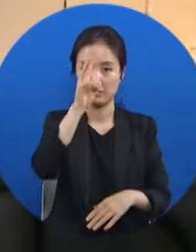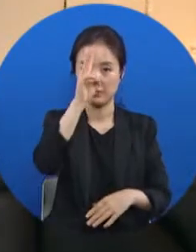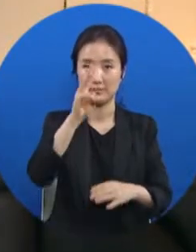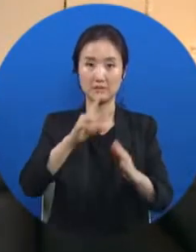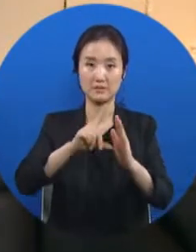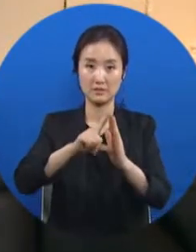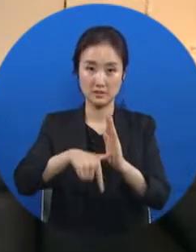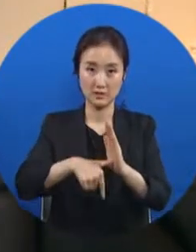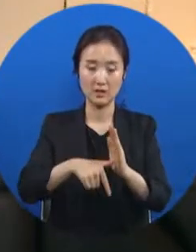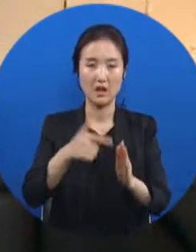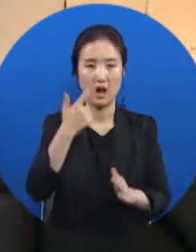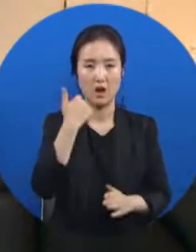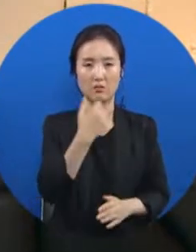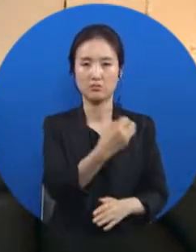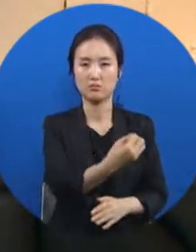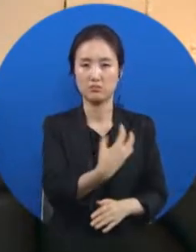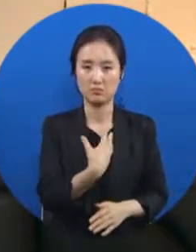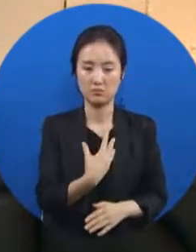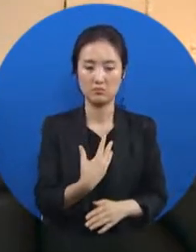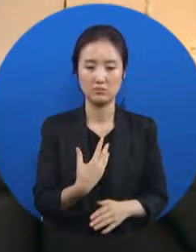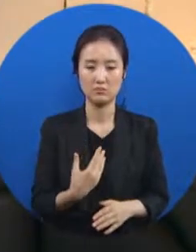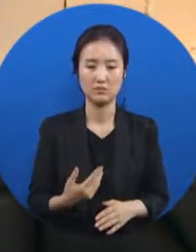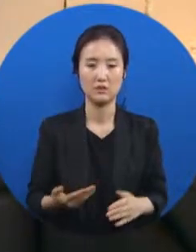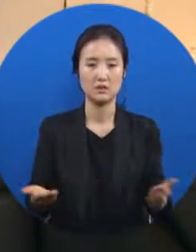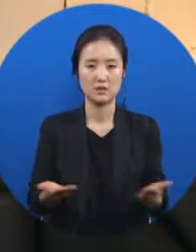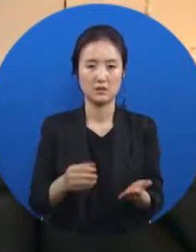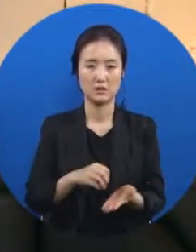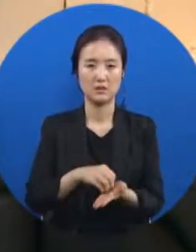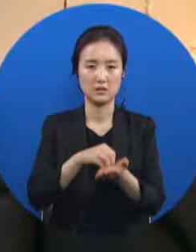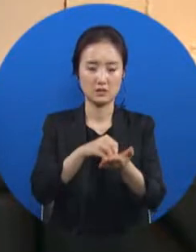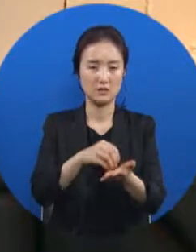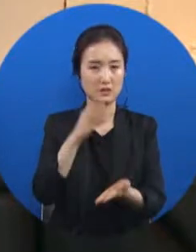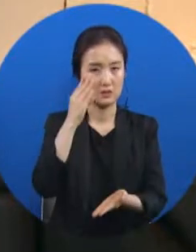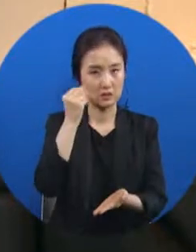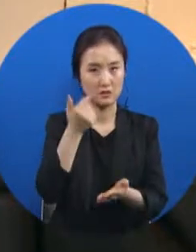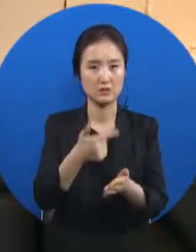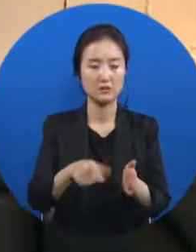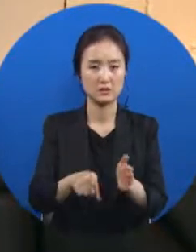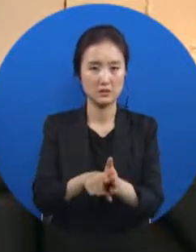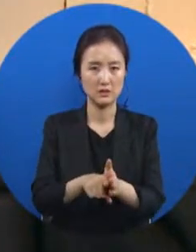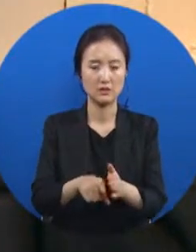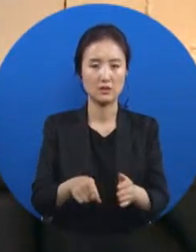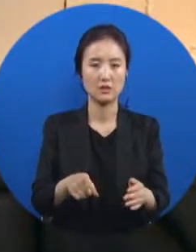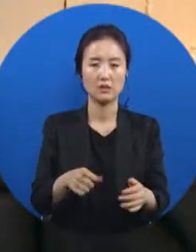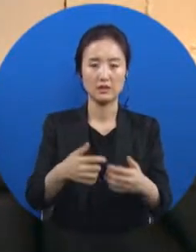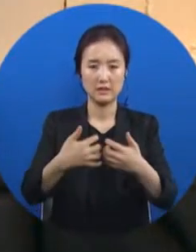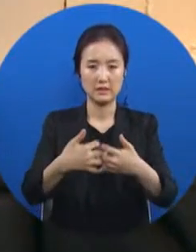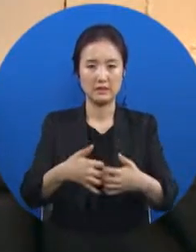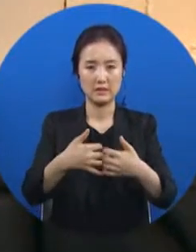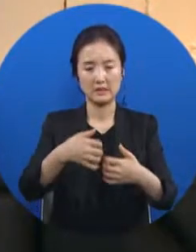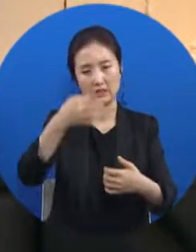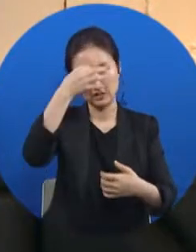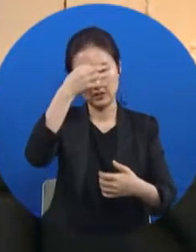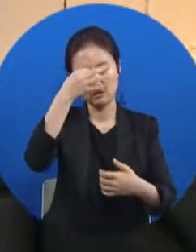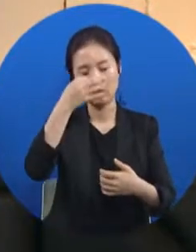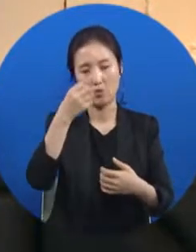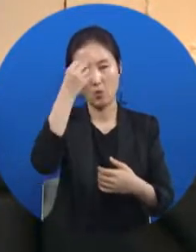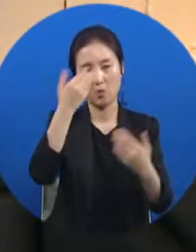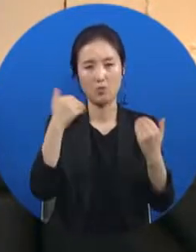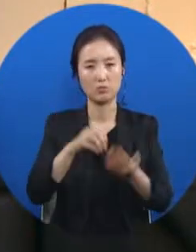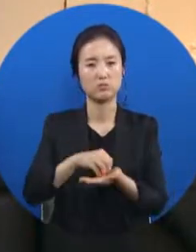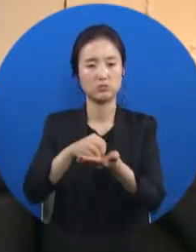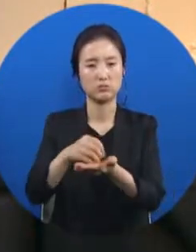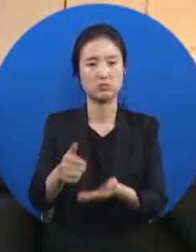공고를 가야 된다. 예, 취업을 잘하려면. 근데 이 공고를 가려면 반에서 30등을 해야지만 그 지역에